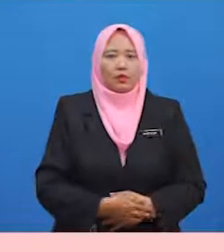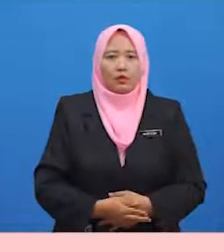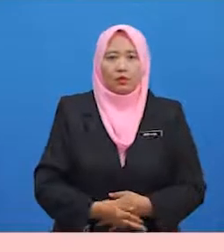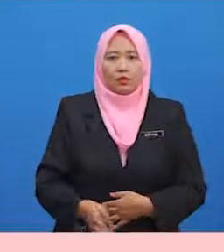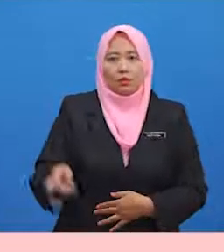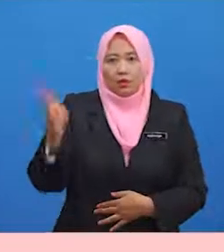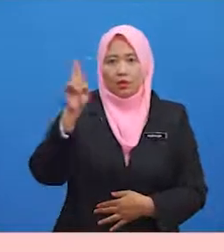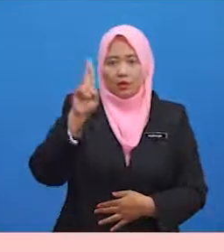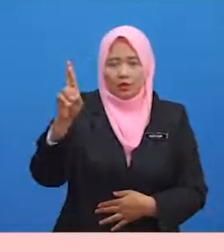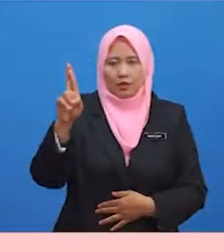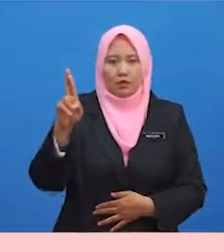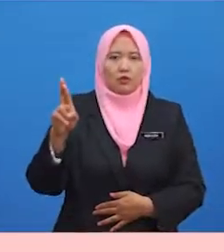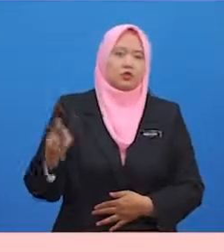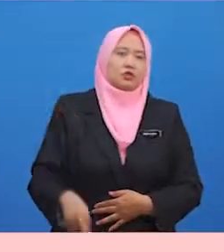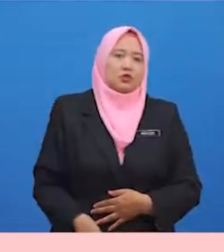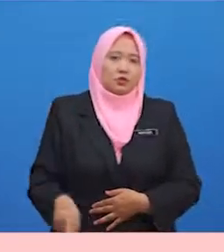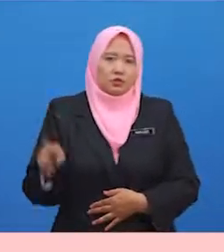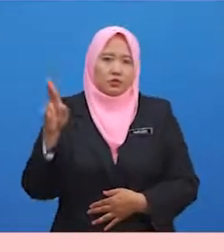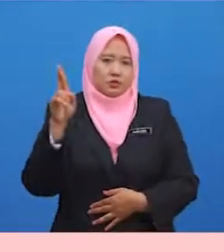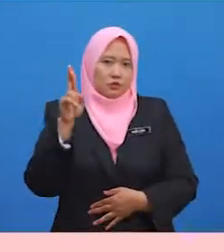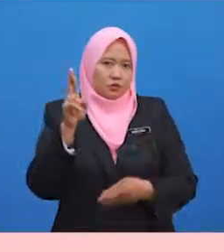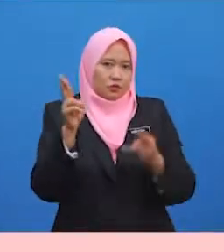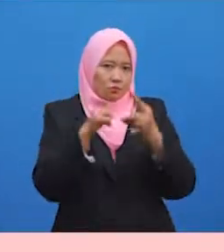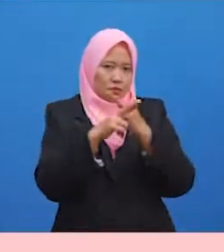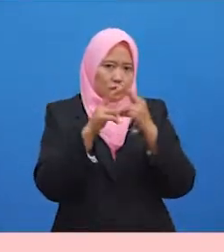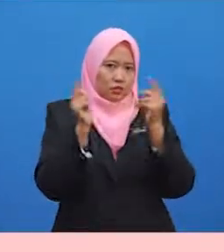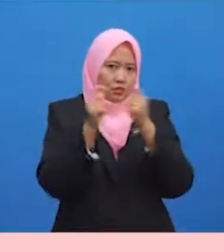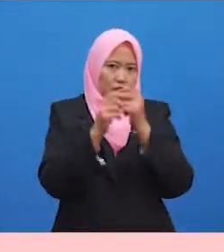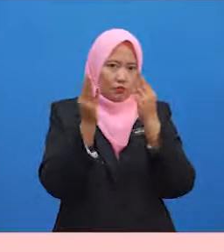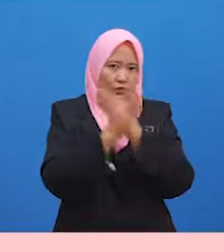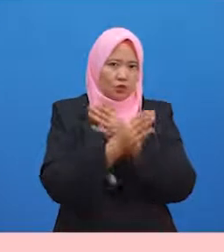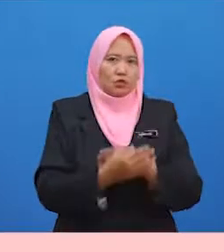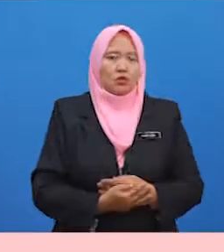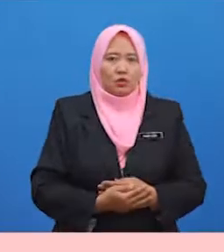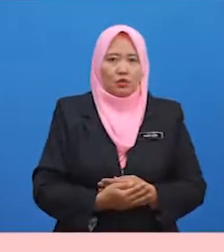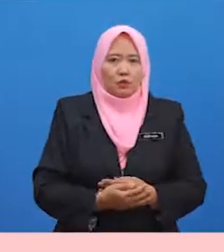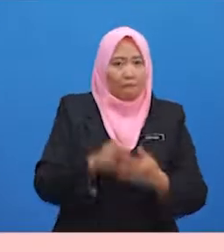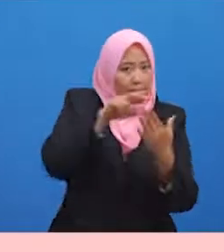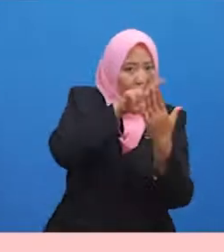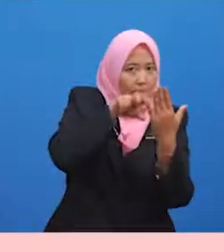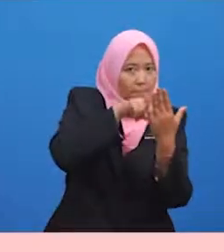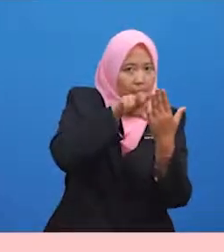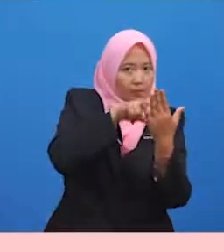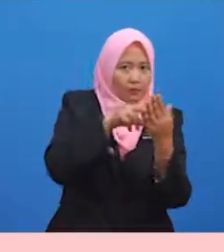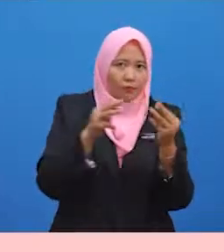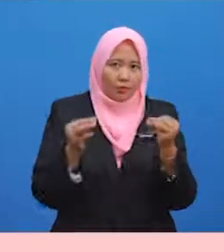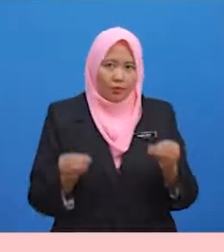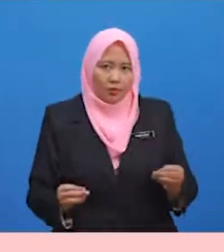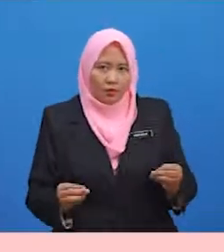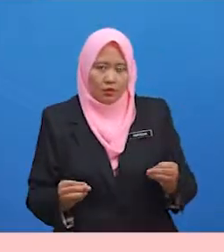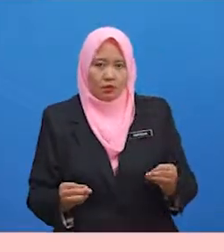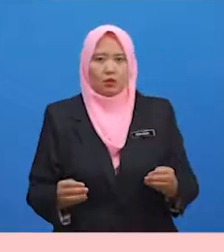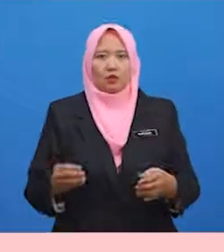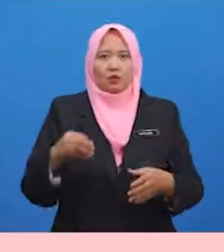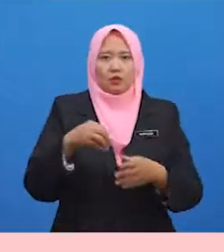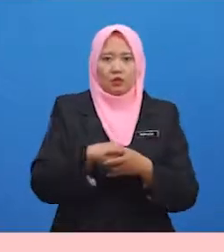perbuatan yang memerlukan penilai memeriksa keadaan mangsa dalam keadaan sedar atau tidak sedarkan diri dengan